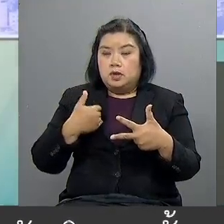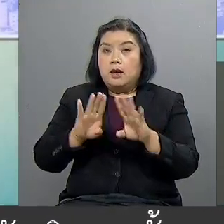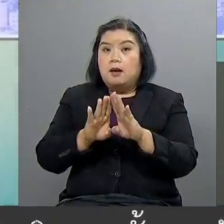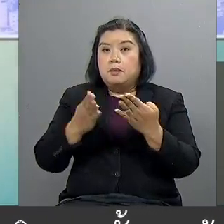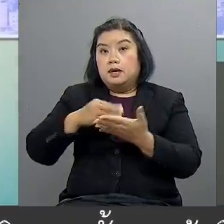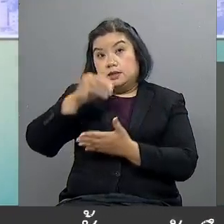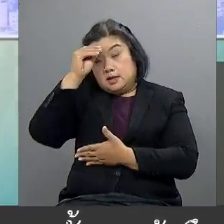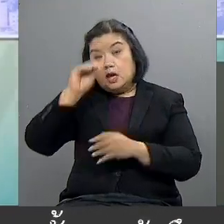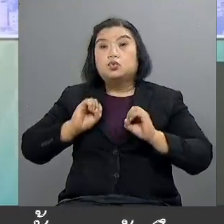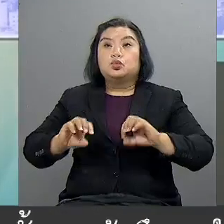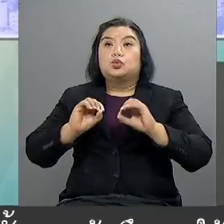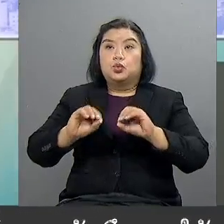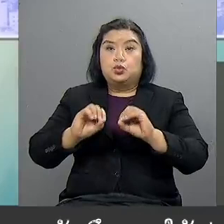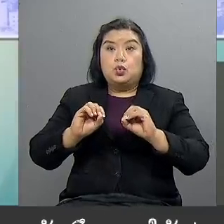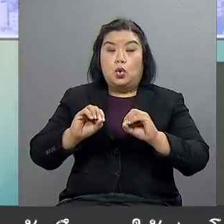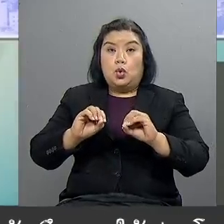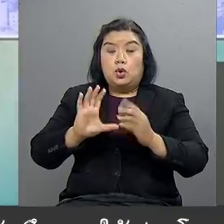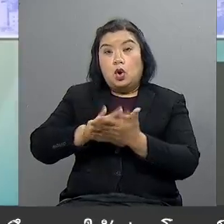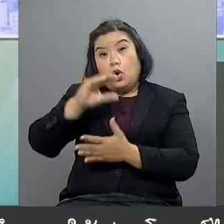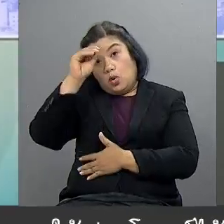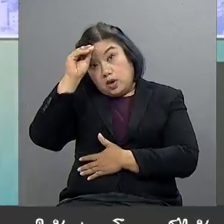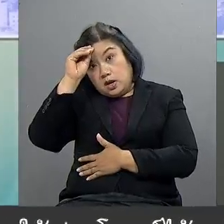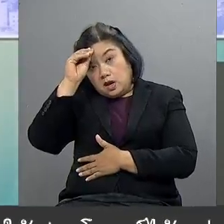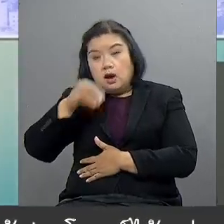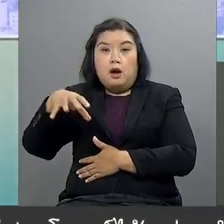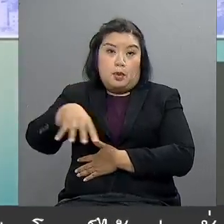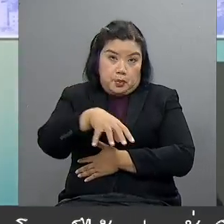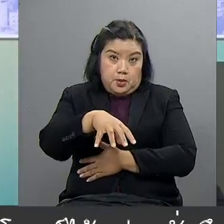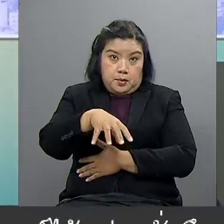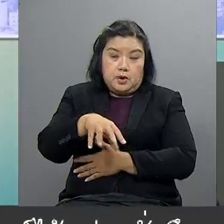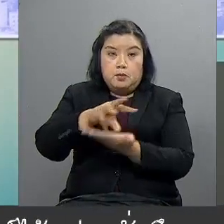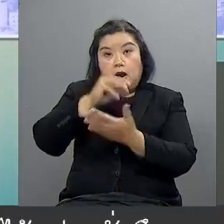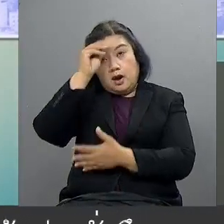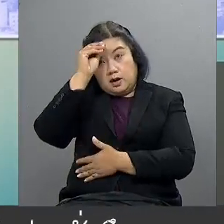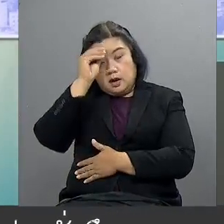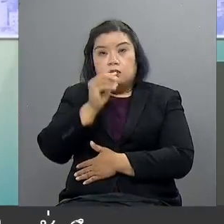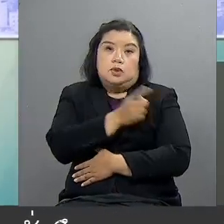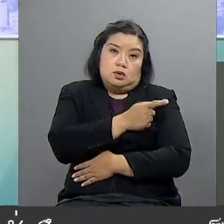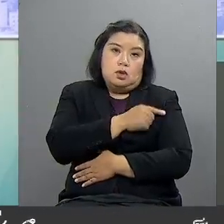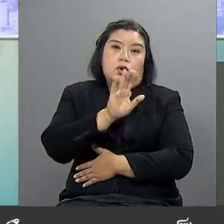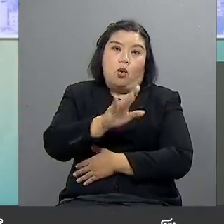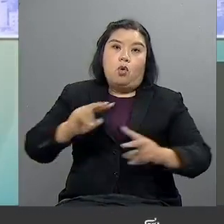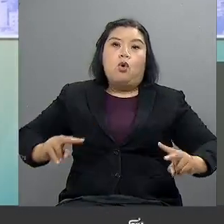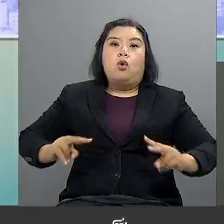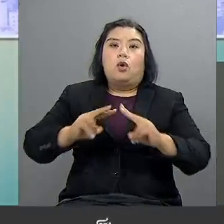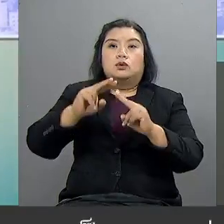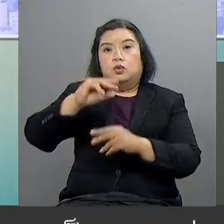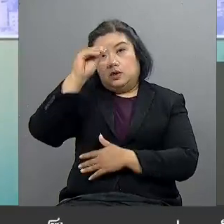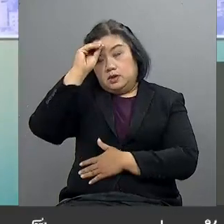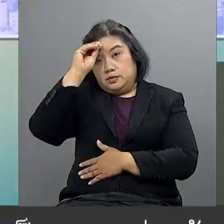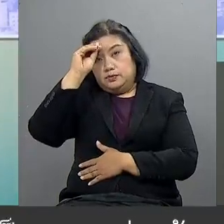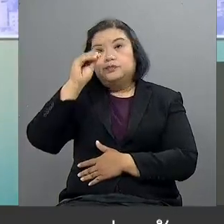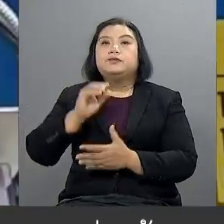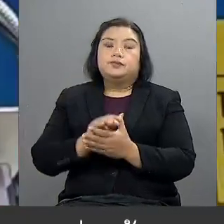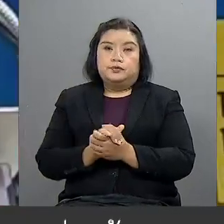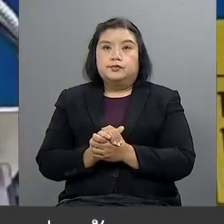การเรียนการสอนในโรงเรียนหรือสถานศึกษาในสังกัดของกระทรวงศึกษาธิการและเหรียญหลวงอุดมศึกษาวิทยาศาสตร์และวิจัย